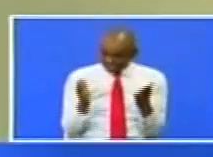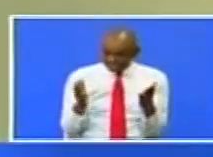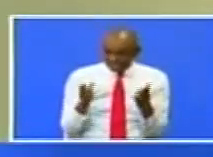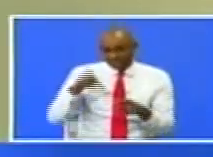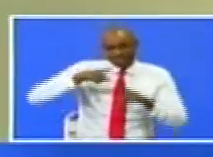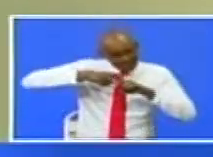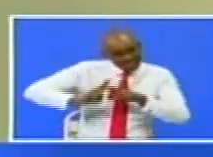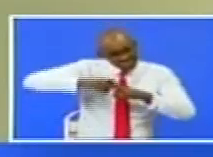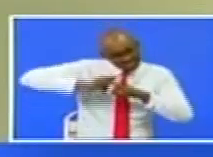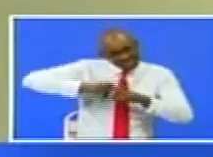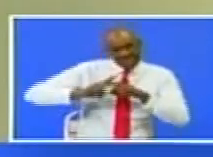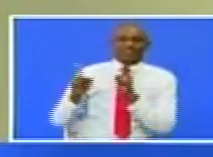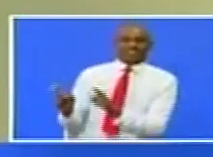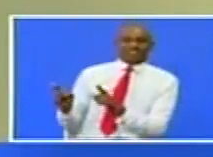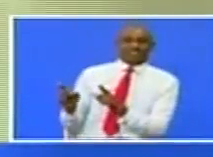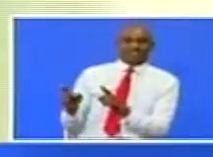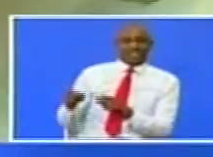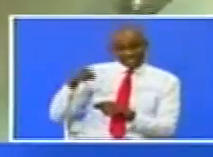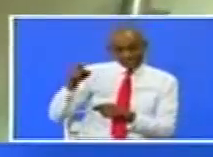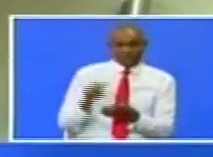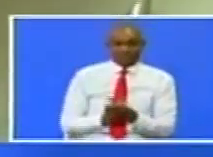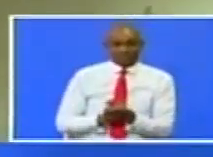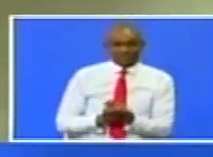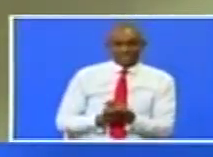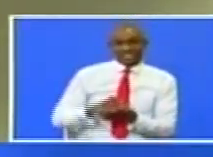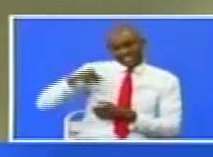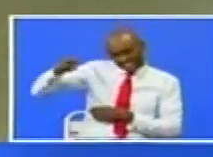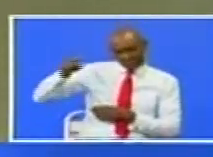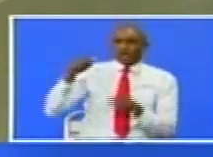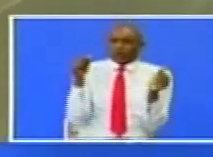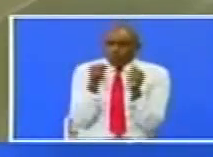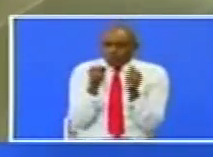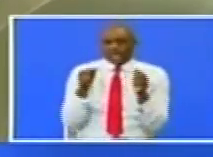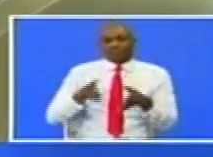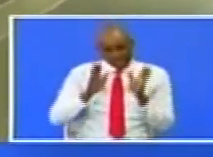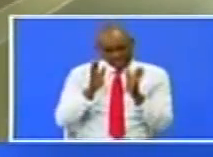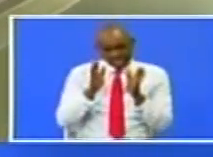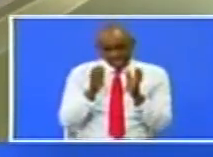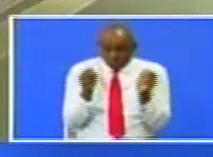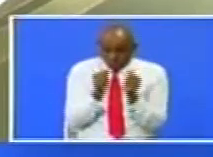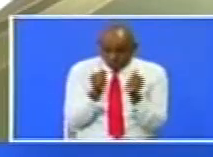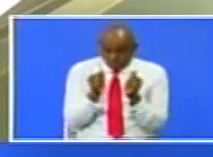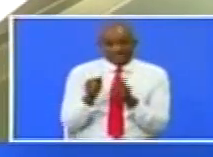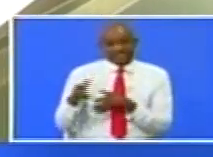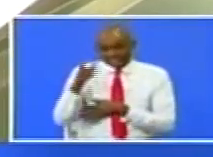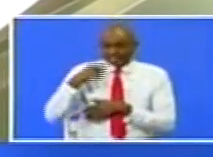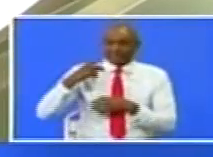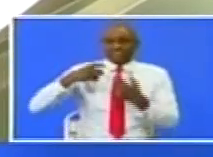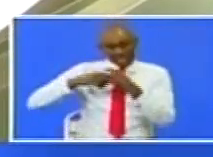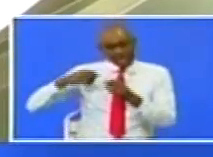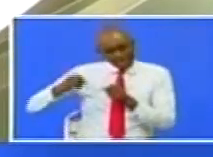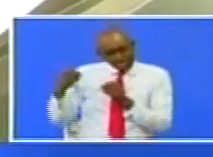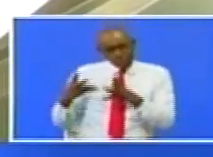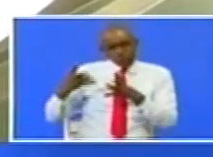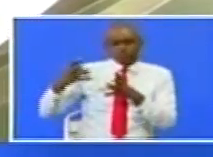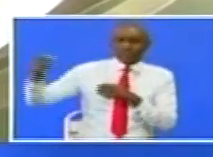hii chila ambaye ni imewekwa kwa container. The solar milk cooling system consists of a solar generator that provides power to